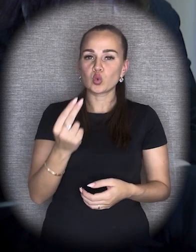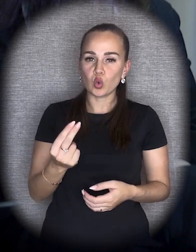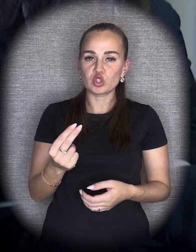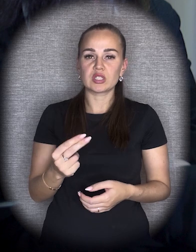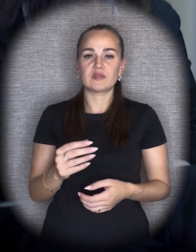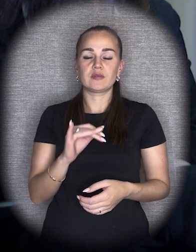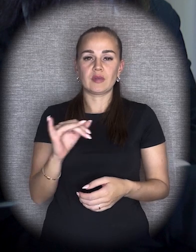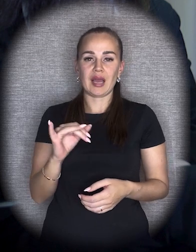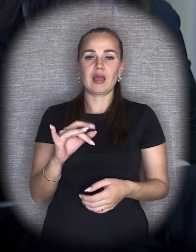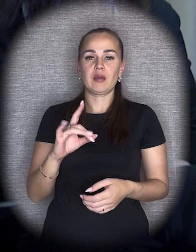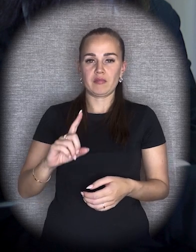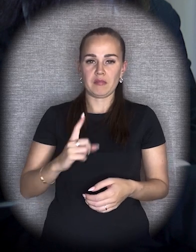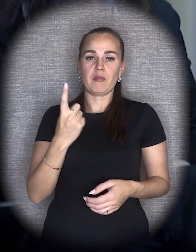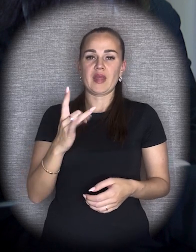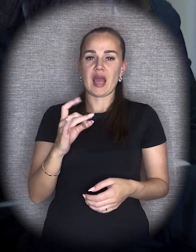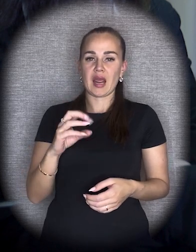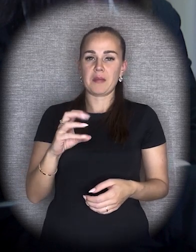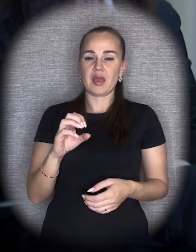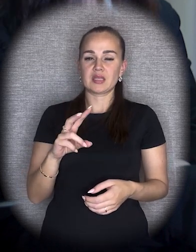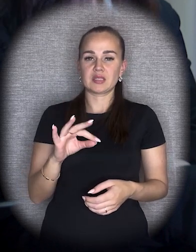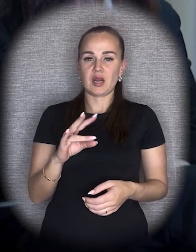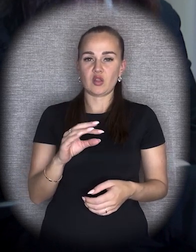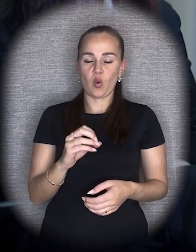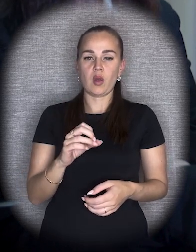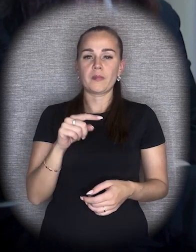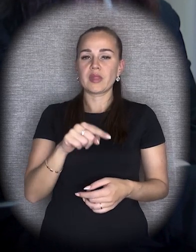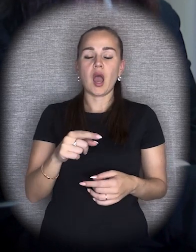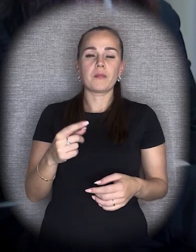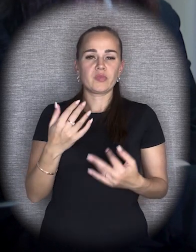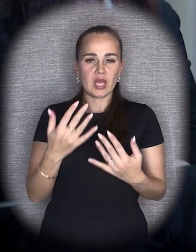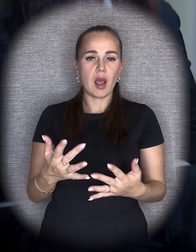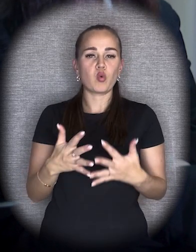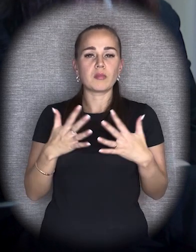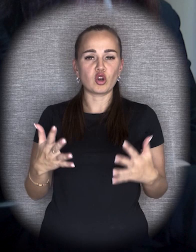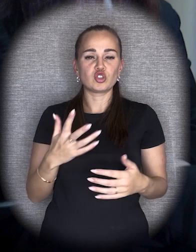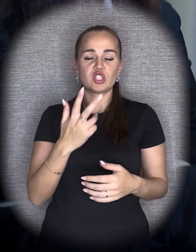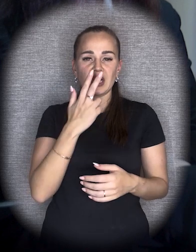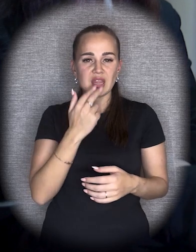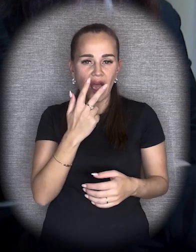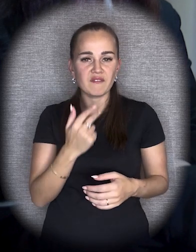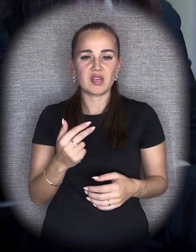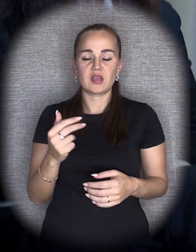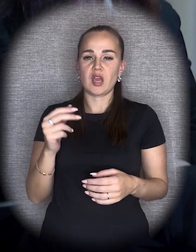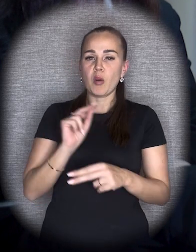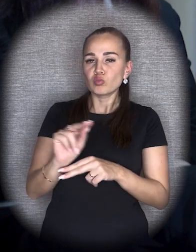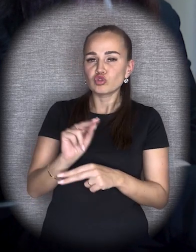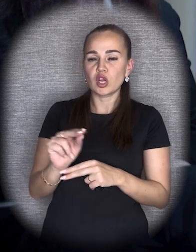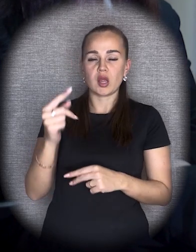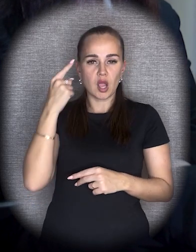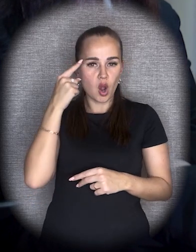стороны, и ремесленного мастерства, которое требует больших навыков, большого обучения, большого умения. И поэтому это искусство